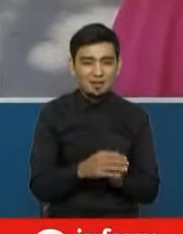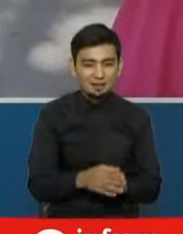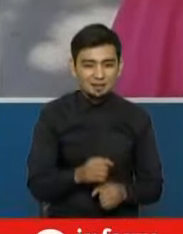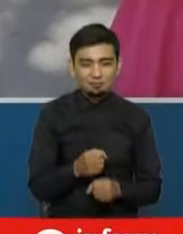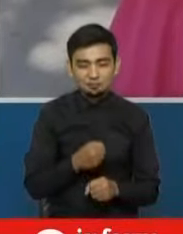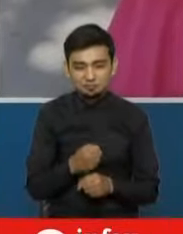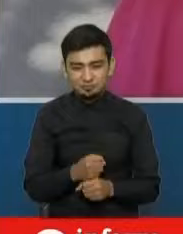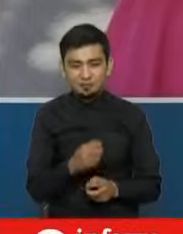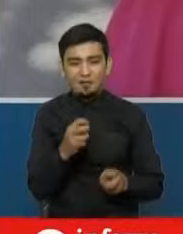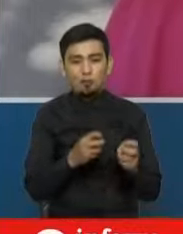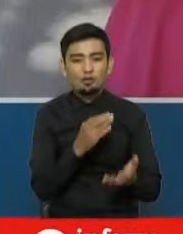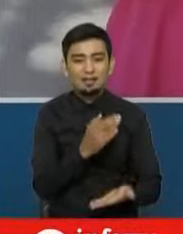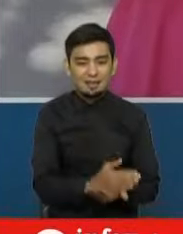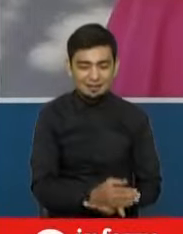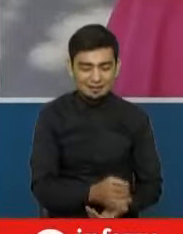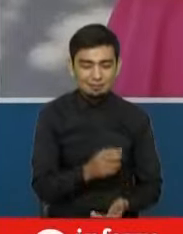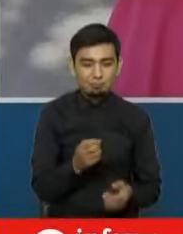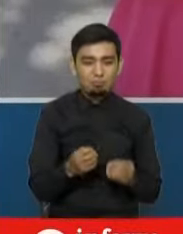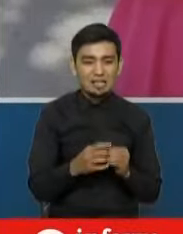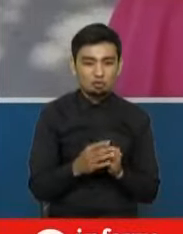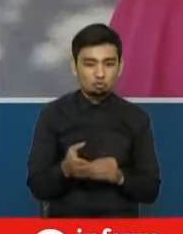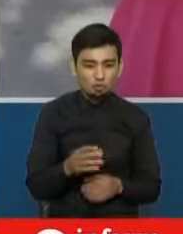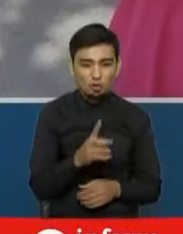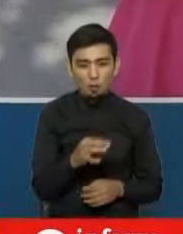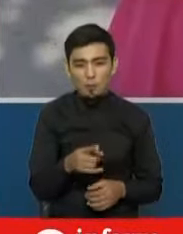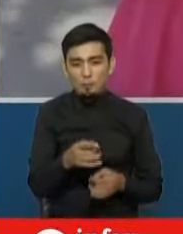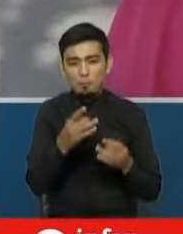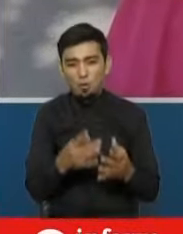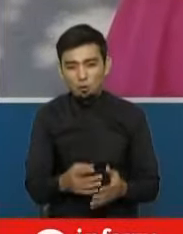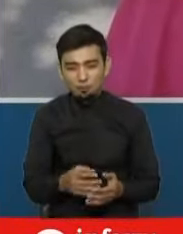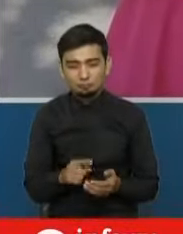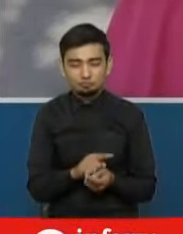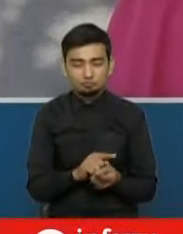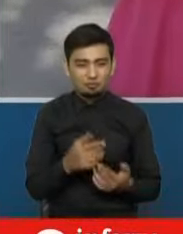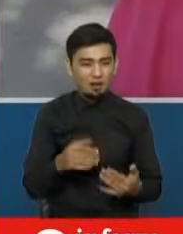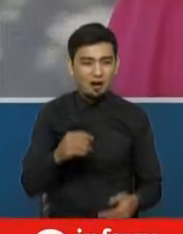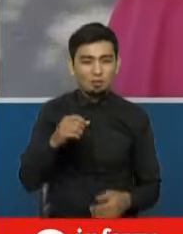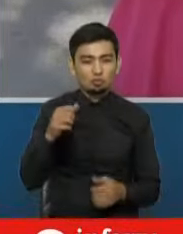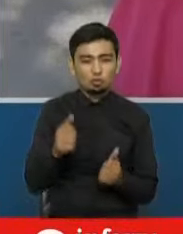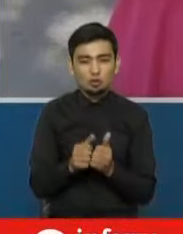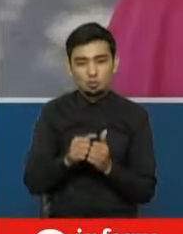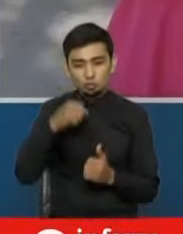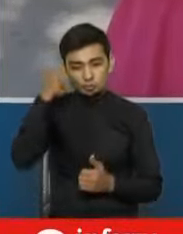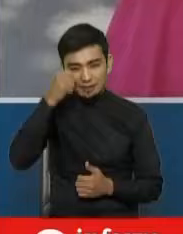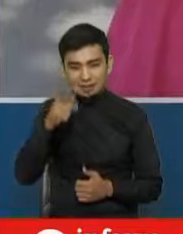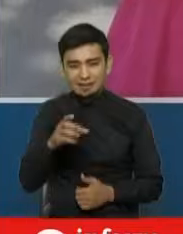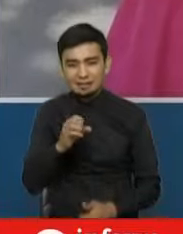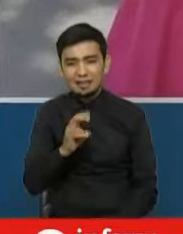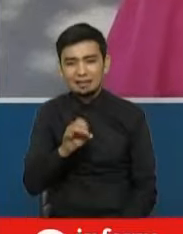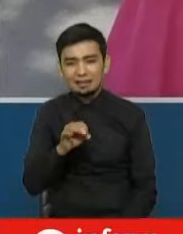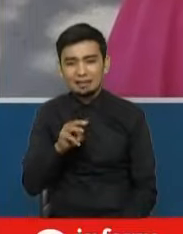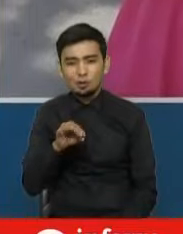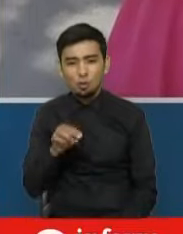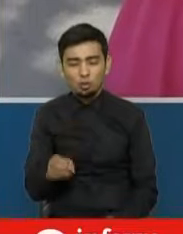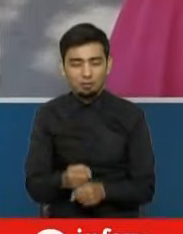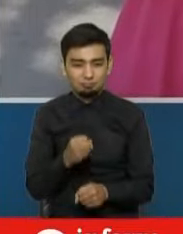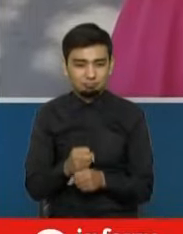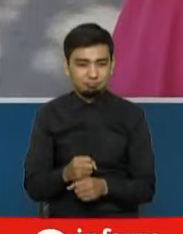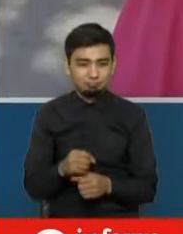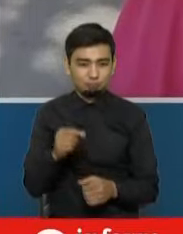переработчиков пластика, но они просто измельчают бутылки, хотя в соседнем Узбекистане, например, из него делают синтепон, говорят экологи.